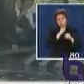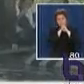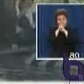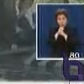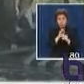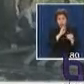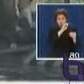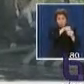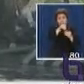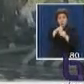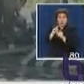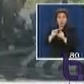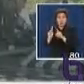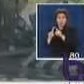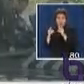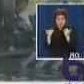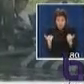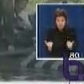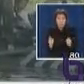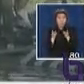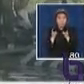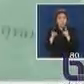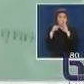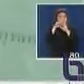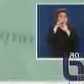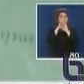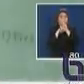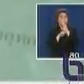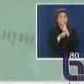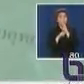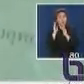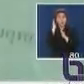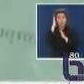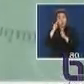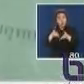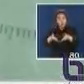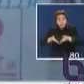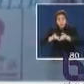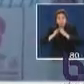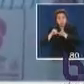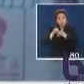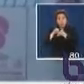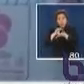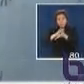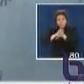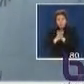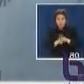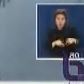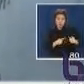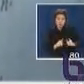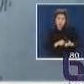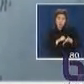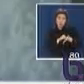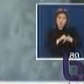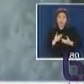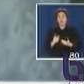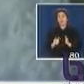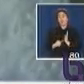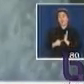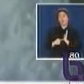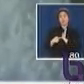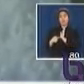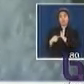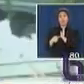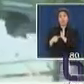ด้วยค่ะสำหรับมาตรการในการเยียวยาและฟื้นฟูนั้นจะได้นำเสนอคณะรัฐมนตรี